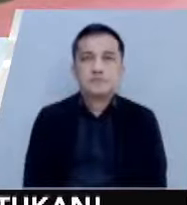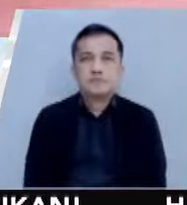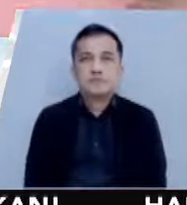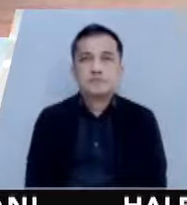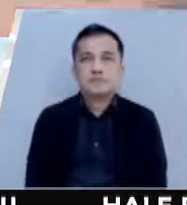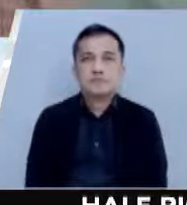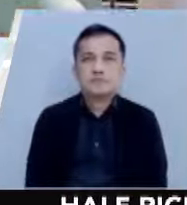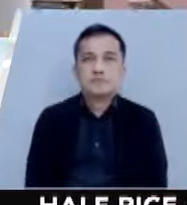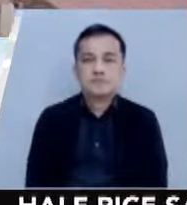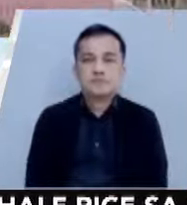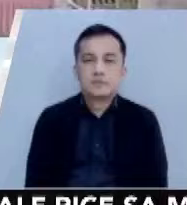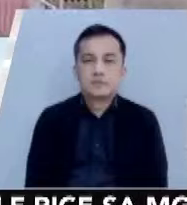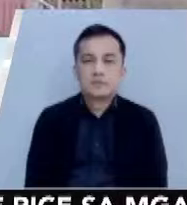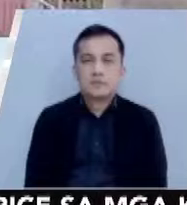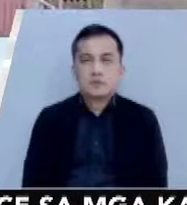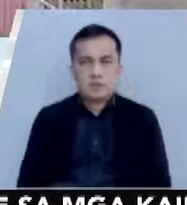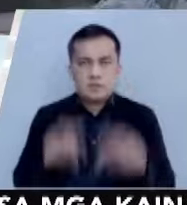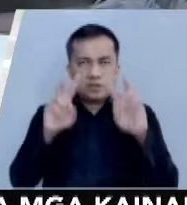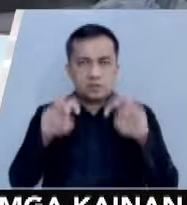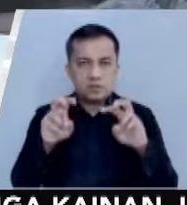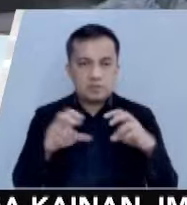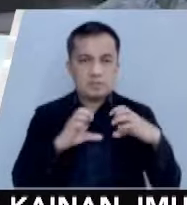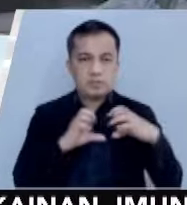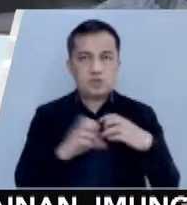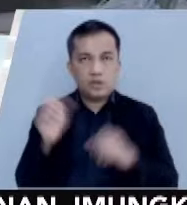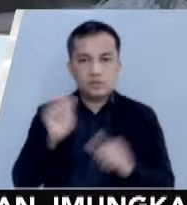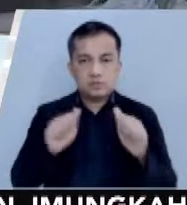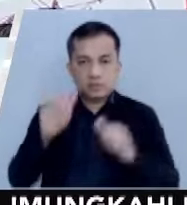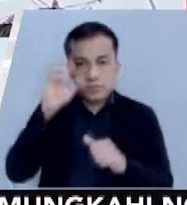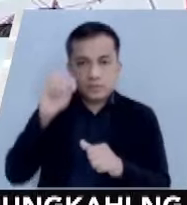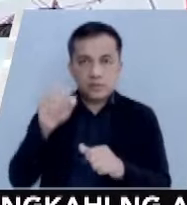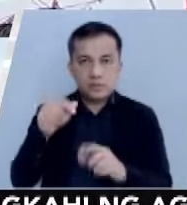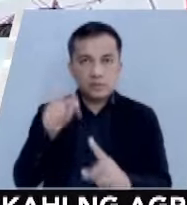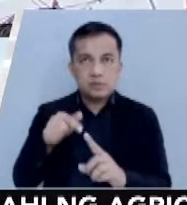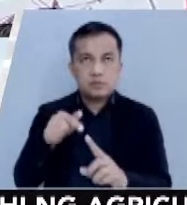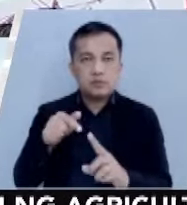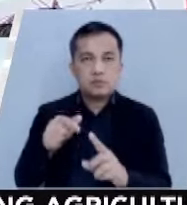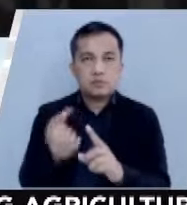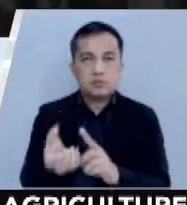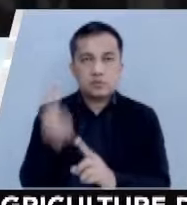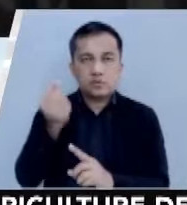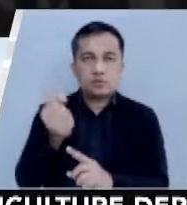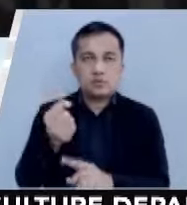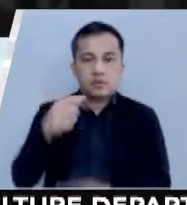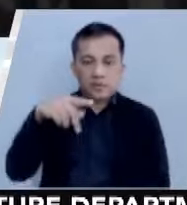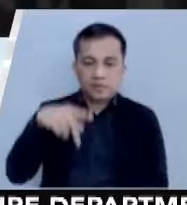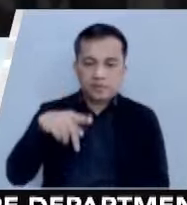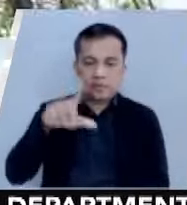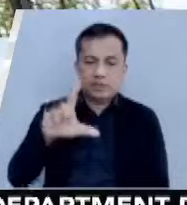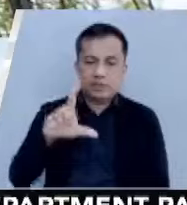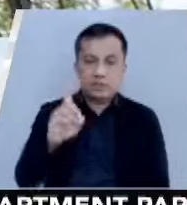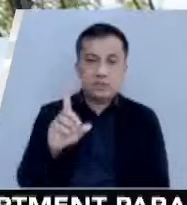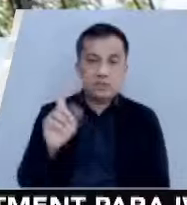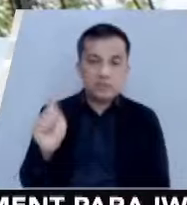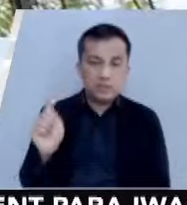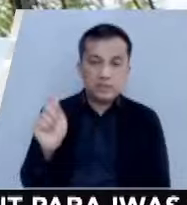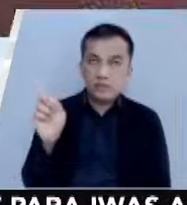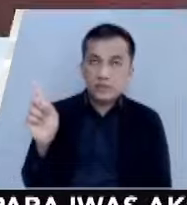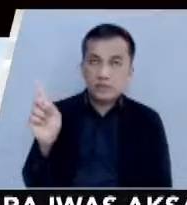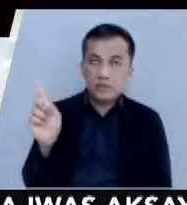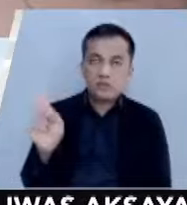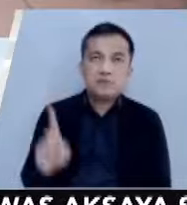Sa pagsasaliksik ng inyong kapuso, Action Man na tukoy na pagmamayari ng Philippine Long Distance Telephone Company o